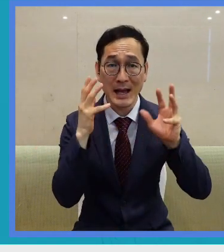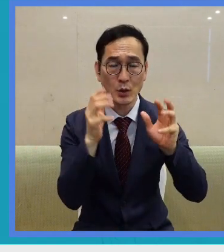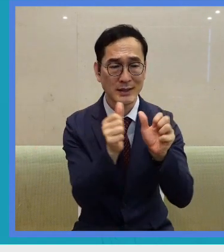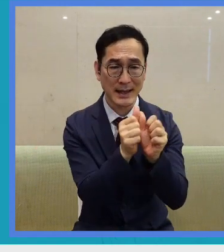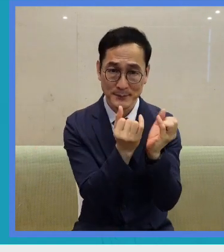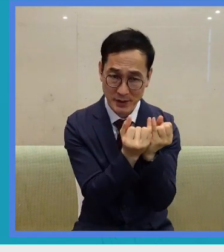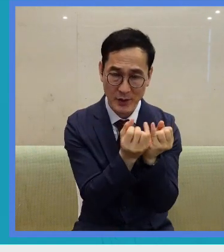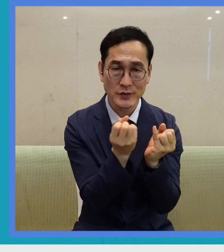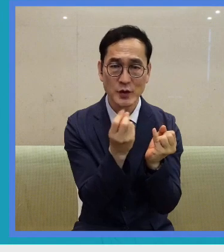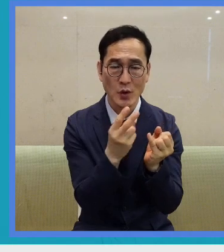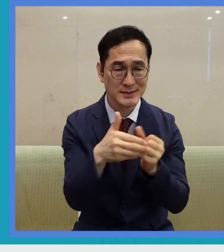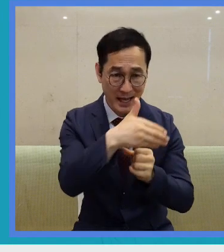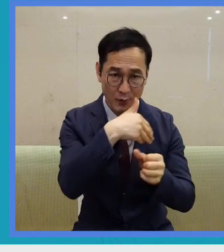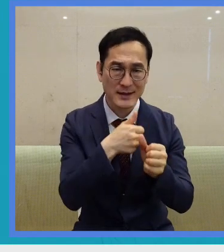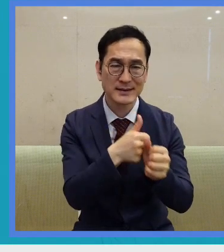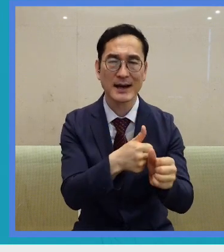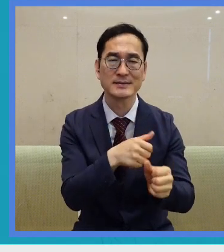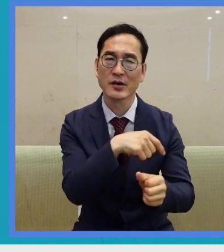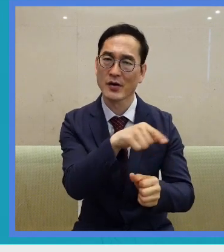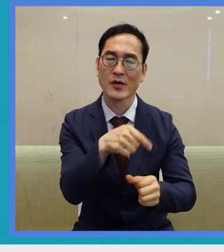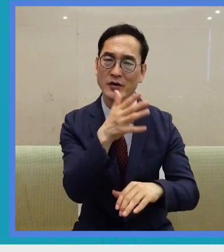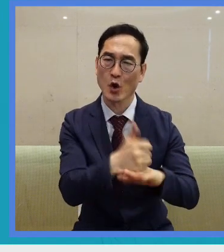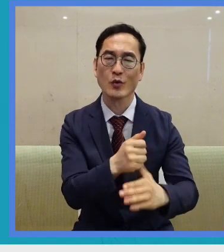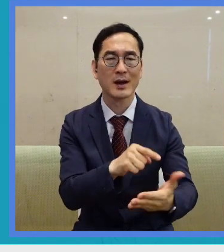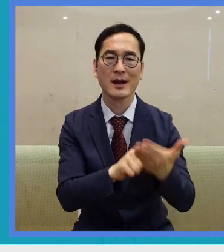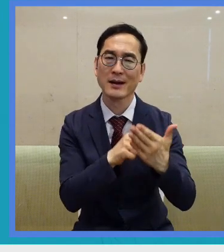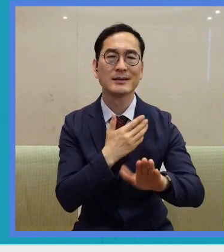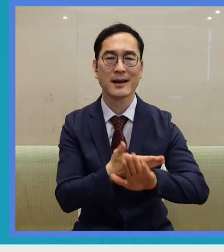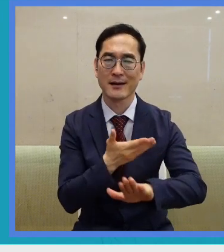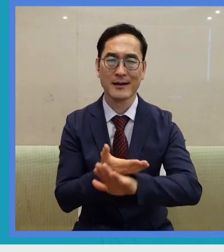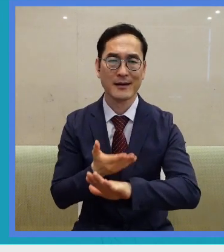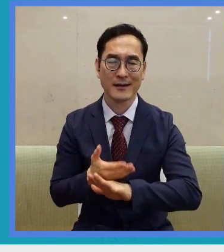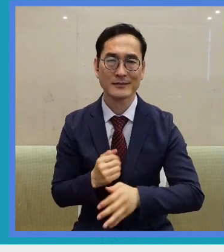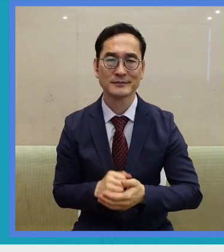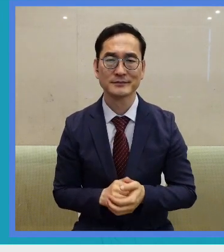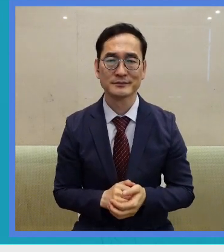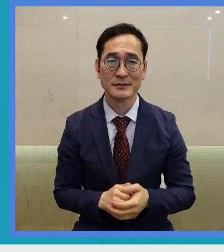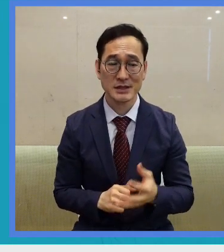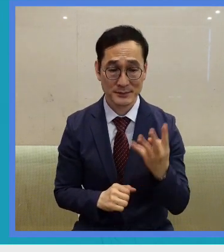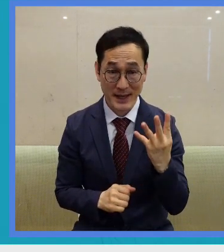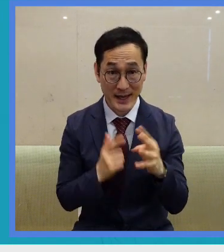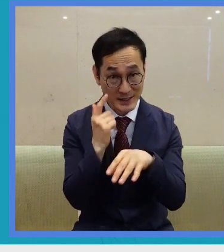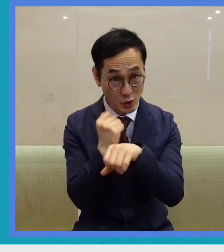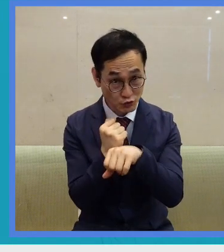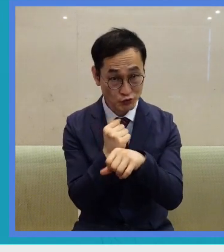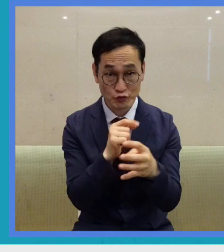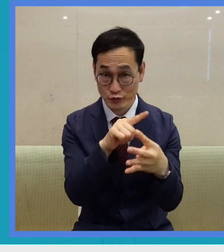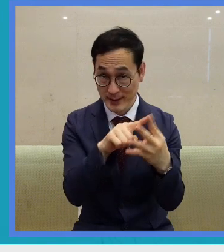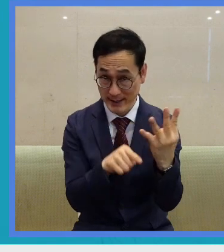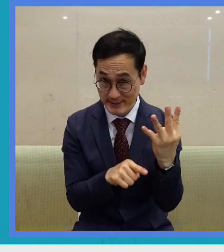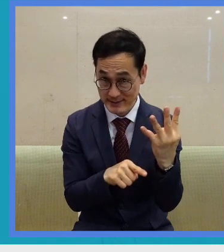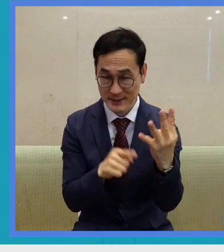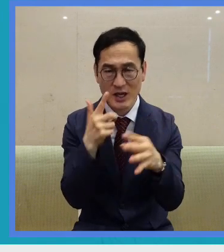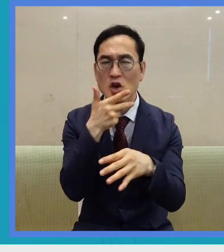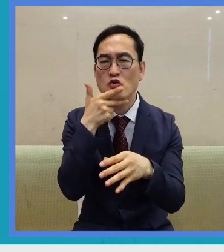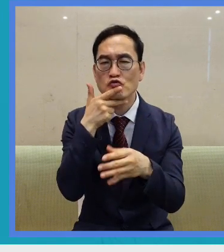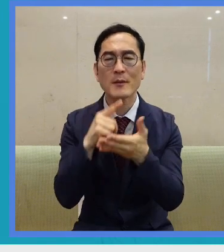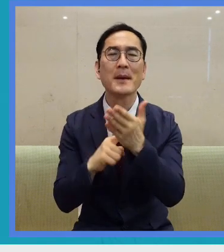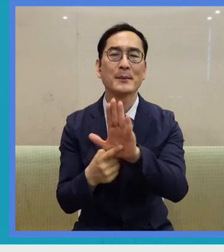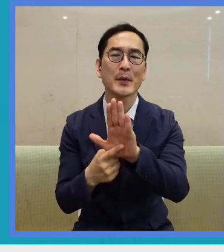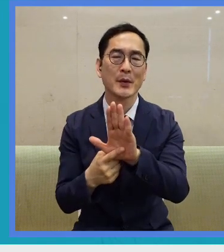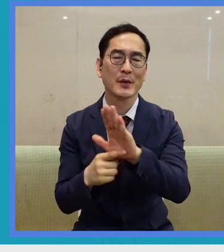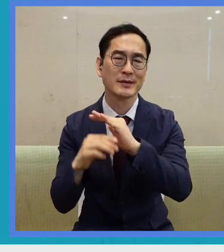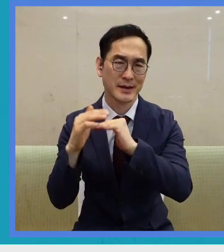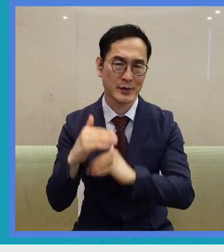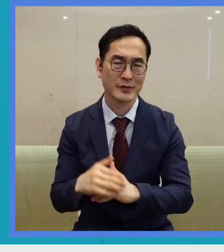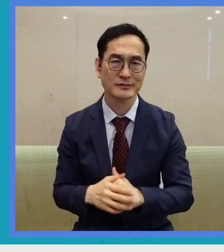굉장히 달랐고요. 지금 제가 이제 여기다가 가지고 온 4가지의 연구는 모두 영국에서 발표를 한 논문들입니다.